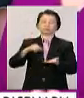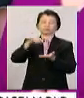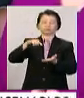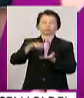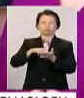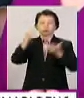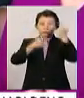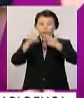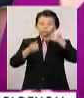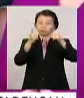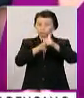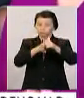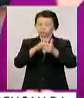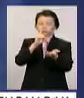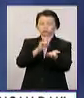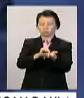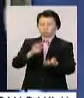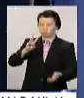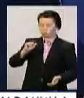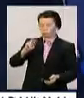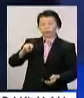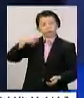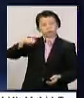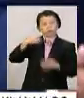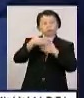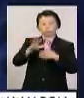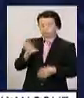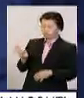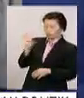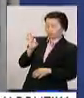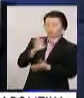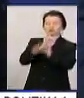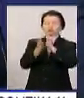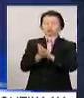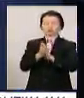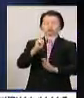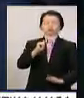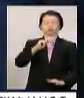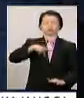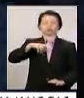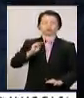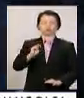merupakan lawatan pertama beliau ke Eropah selepas dilantik menjadi Timbalan Perdana Menteri.